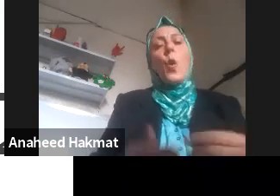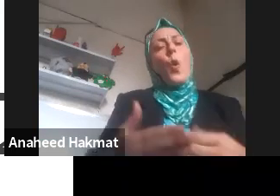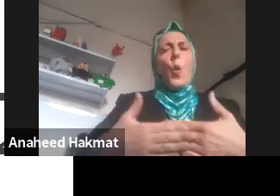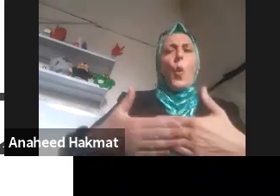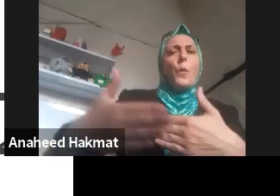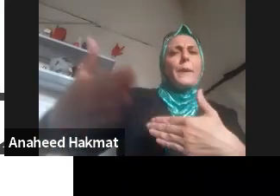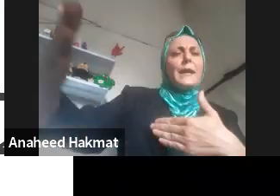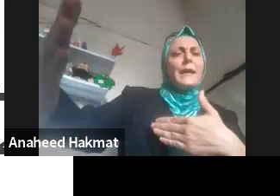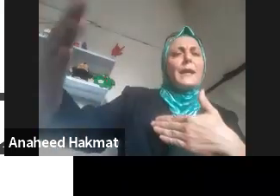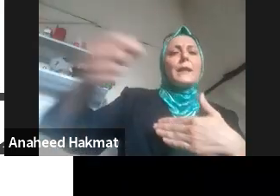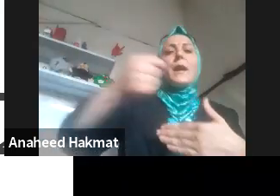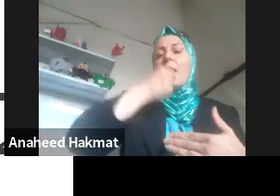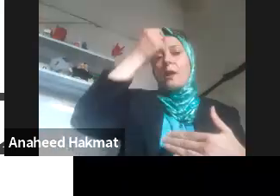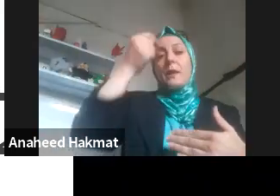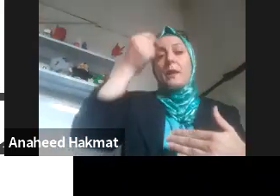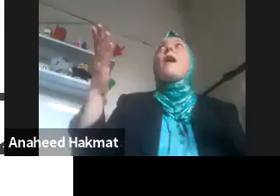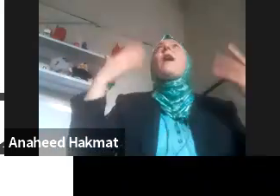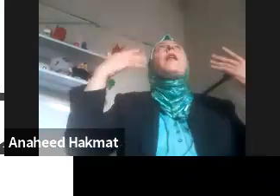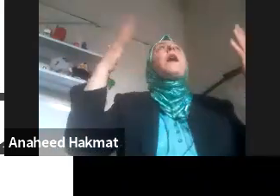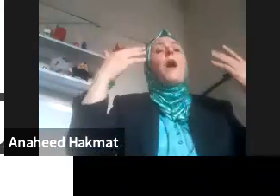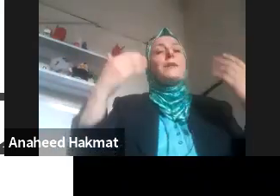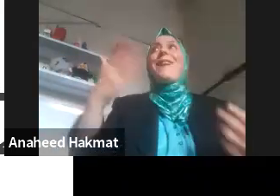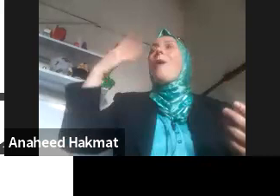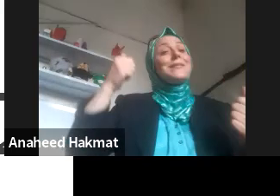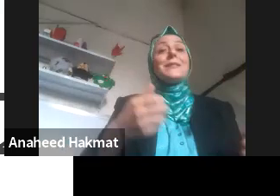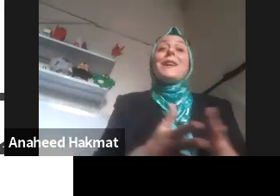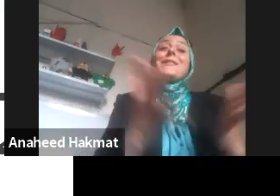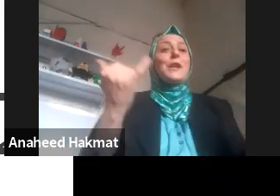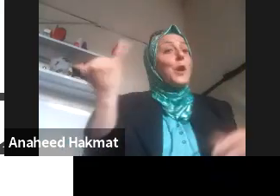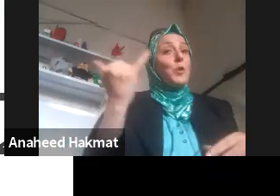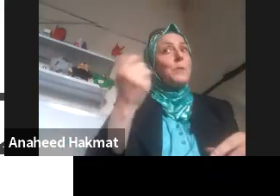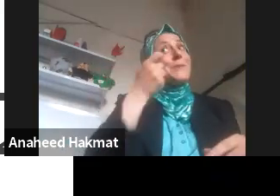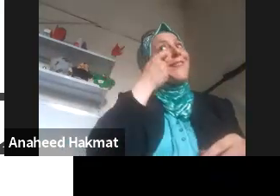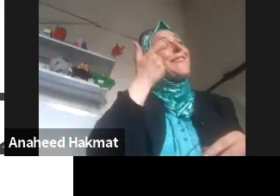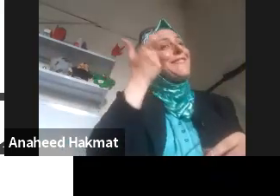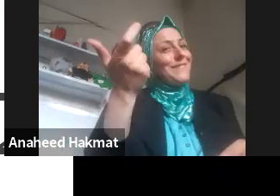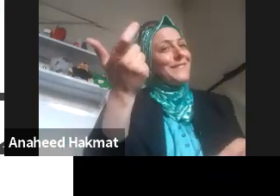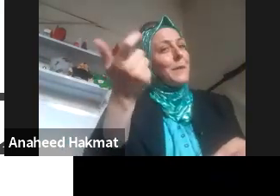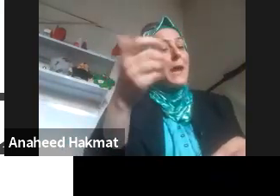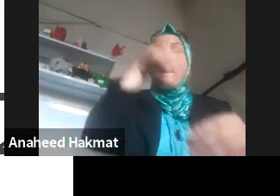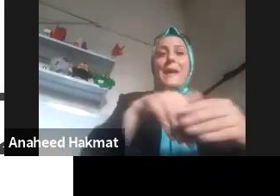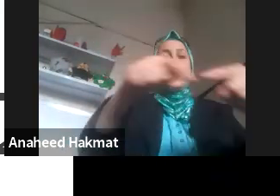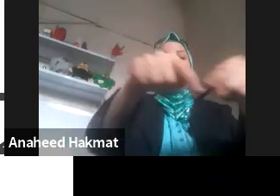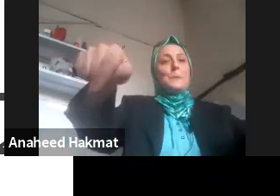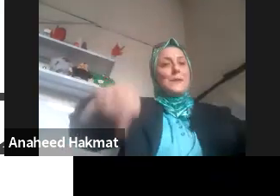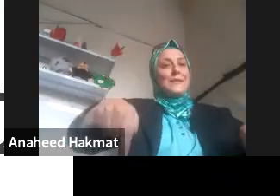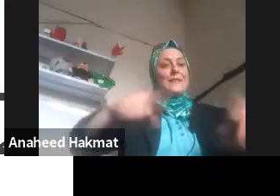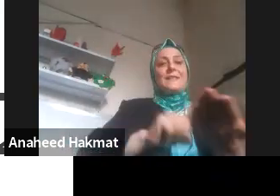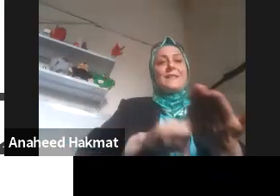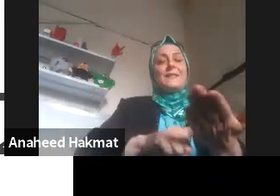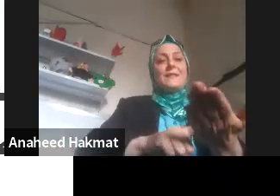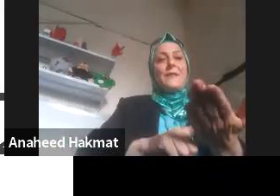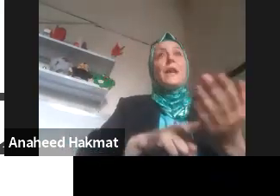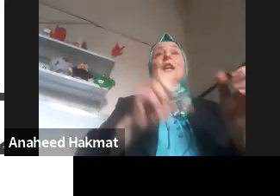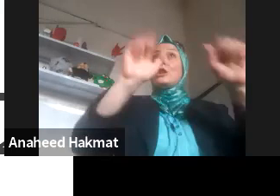مهم ننتبه لهذا الموضوع بداخل الغرف الصفية، كيف أنه الشبابيك تكون مفتوحة، كيف أنه نستفيد من